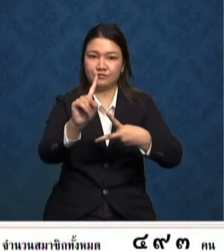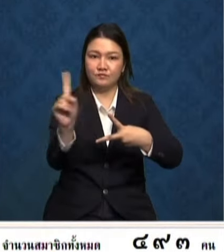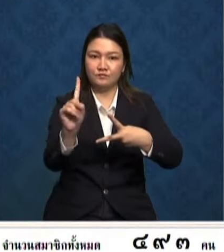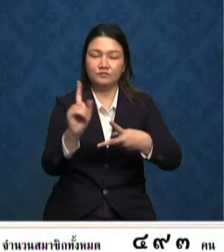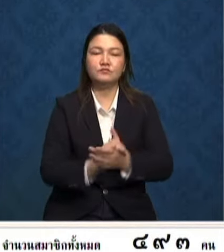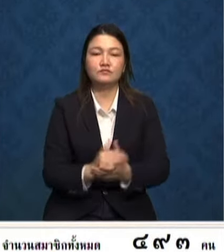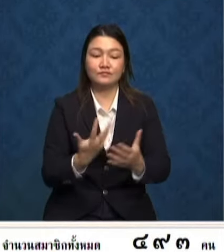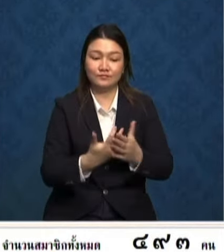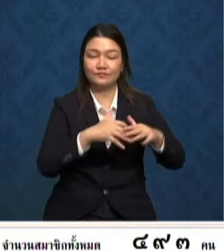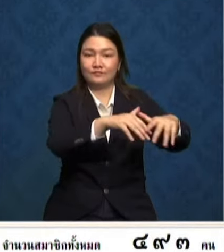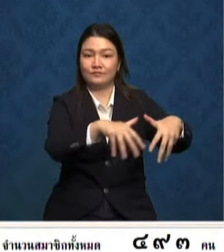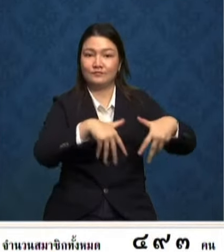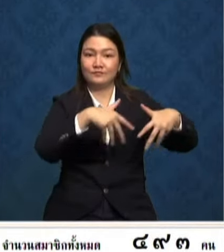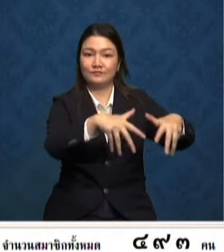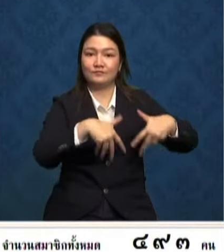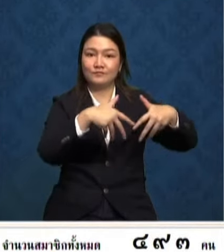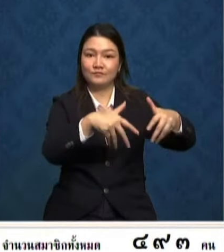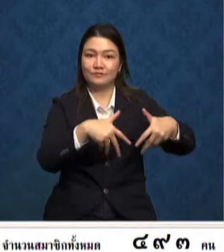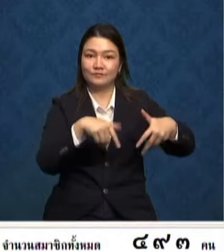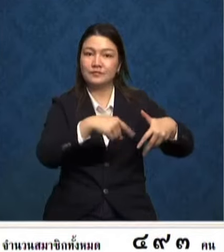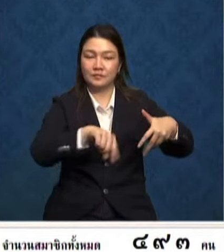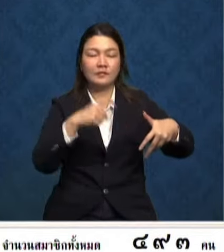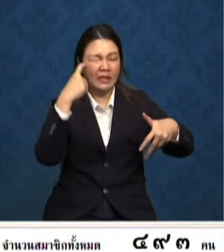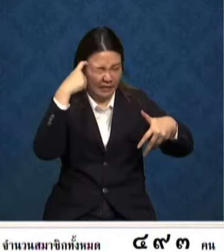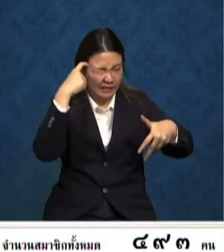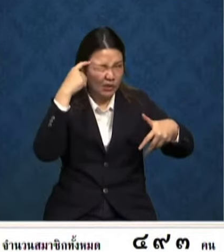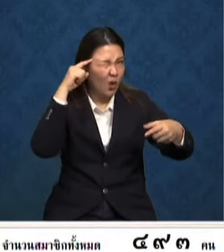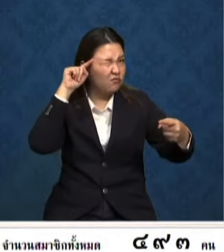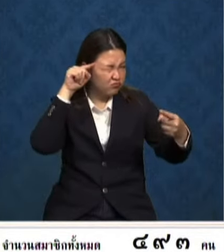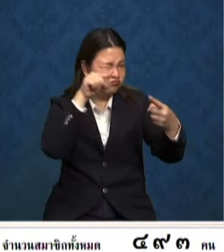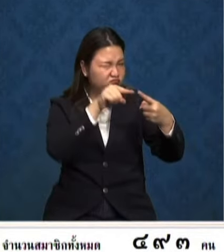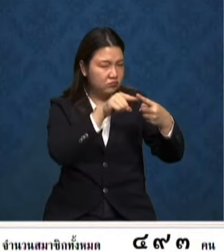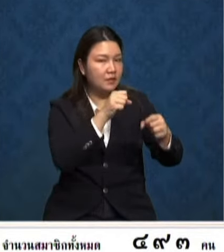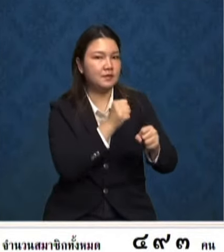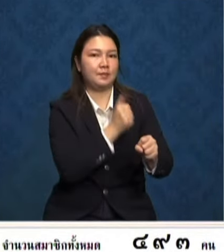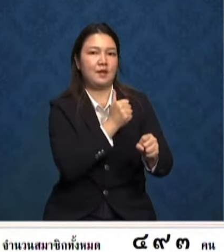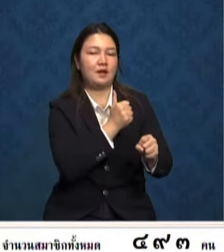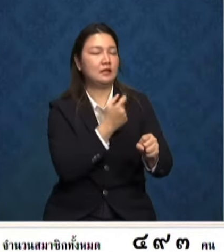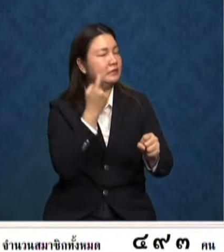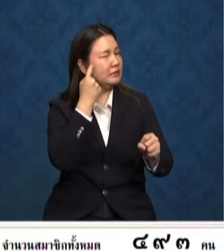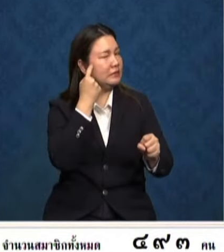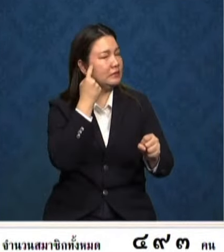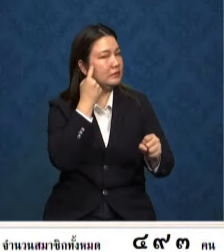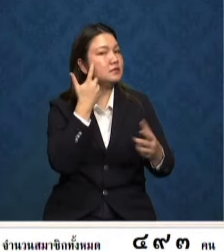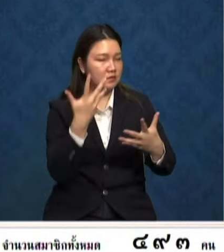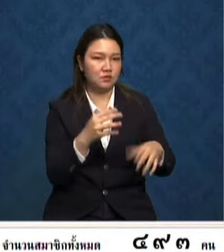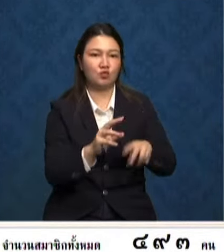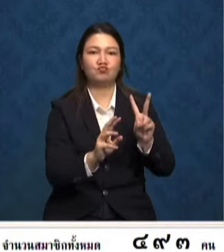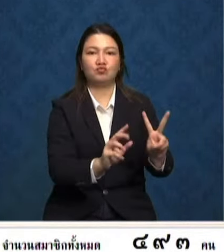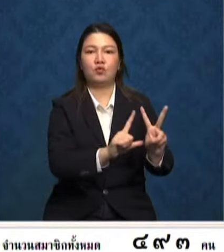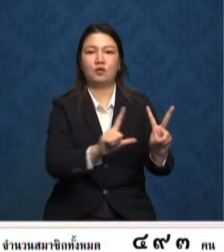าจากรายได้ที่คาดว่าจะจัดเก็บได้